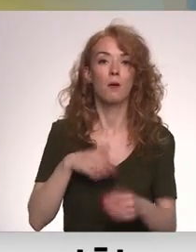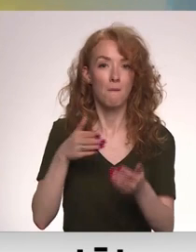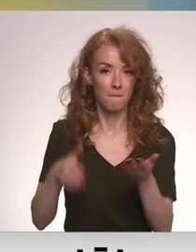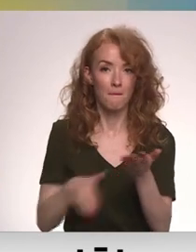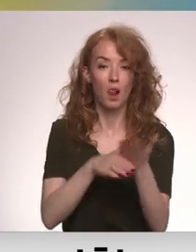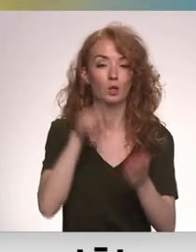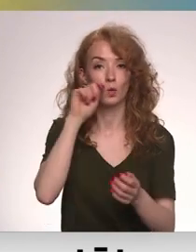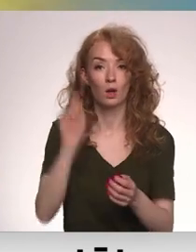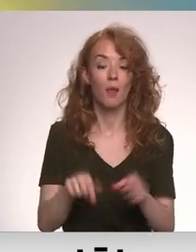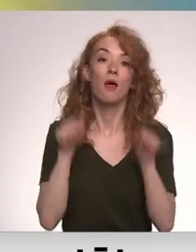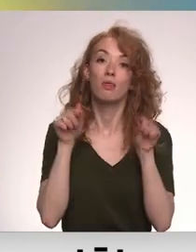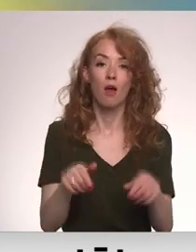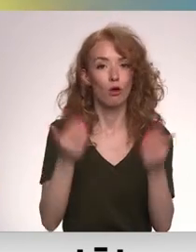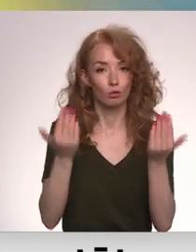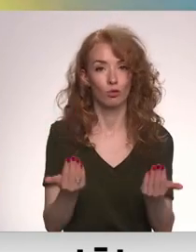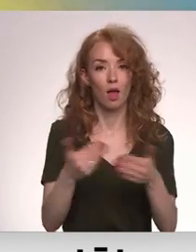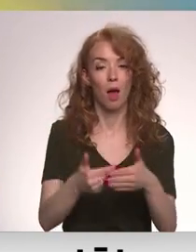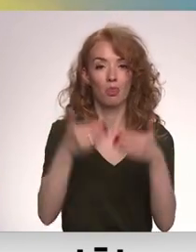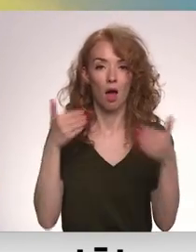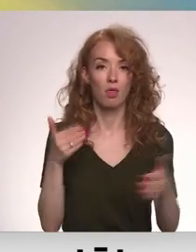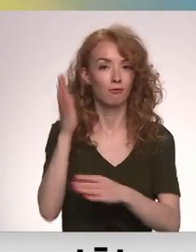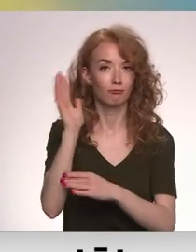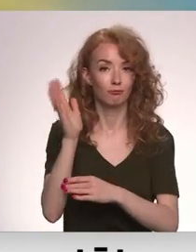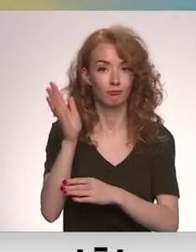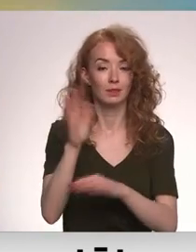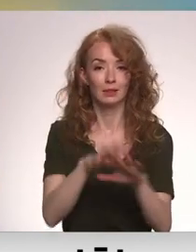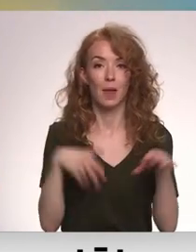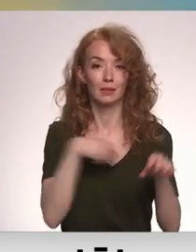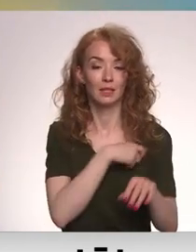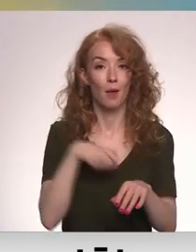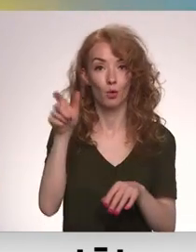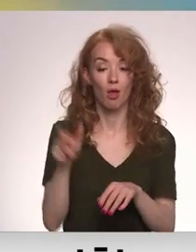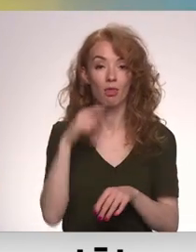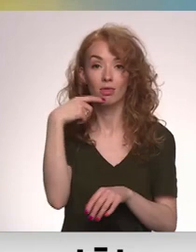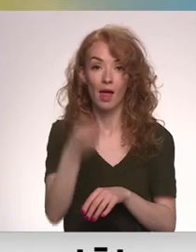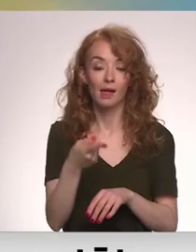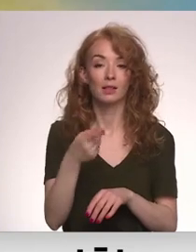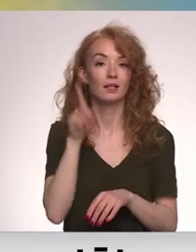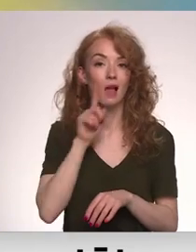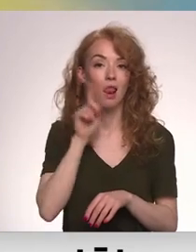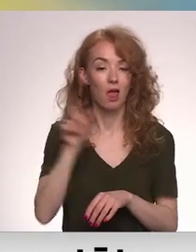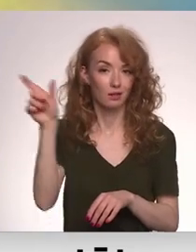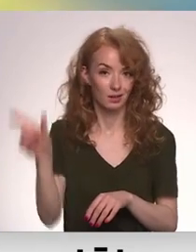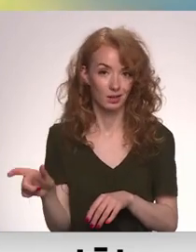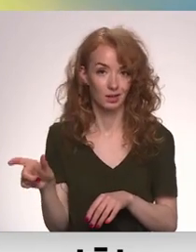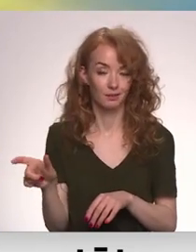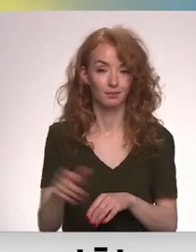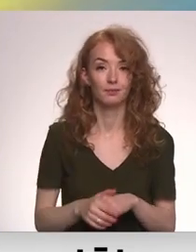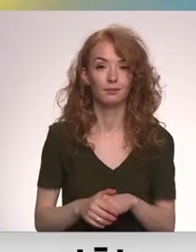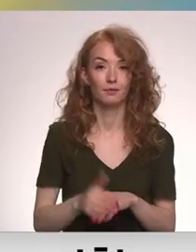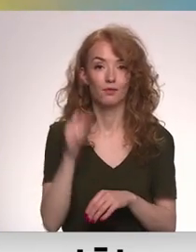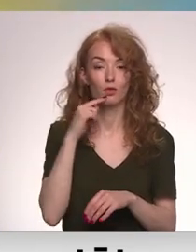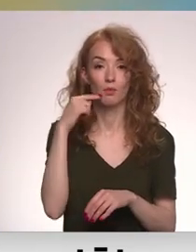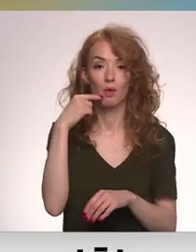palīdz Ukrainai. Tā šodien attālināti uzrunājot Saeimas deputātus sacīja Ukrainas prezidents Valdimirs Zelenskis.